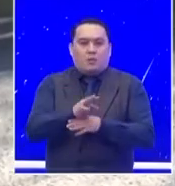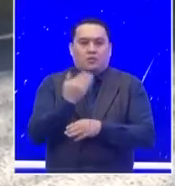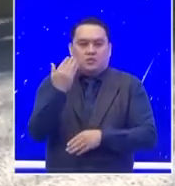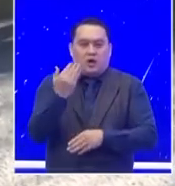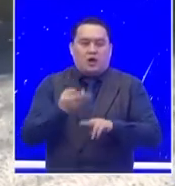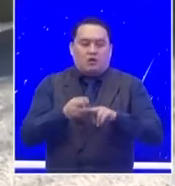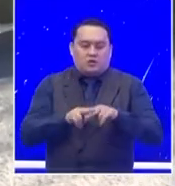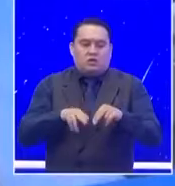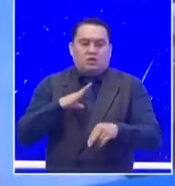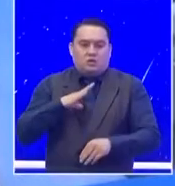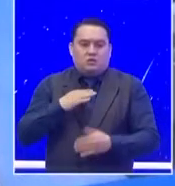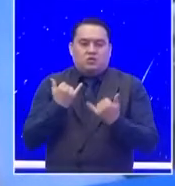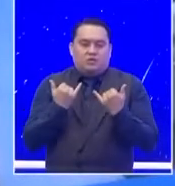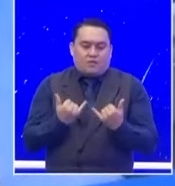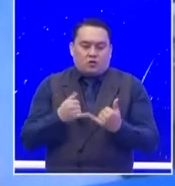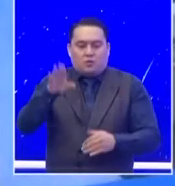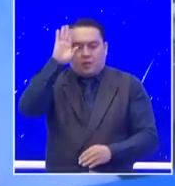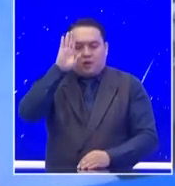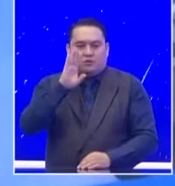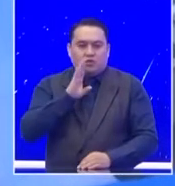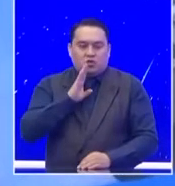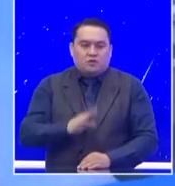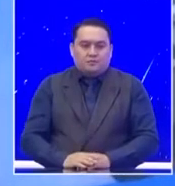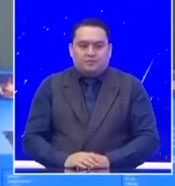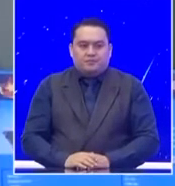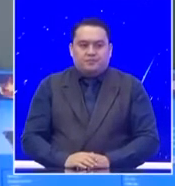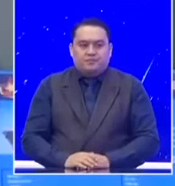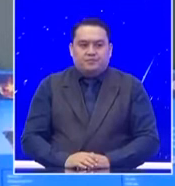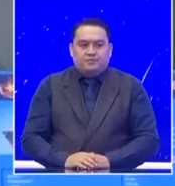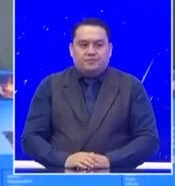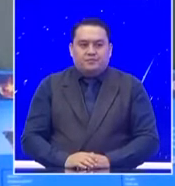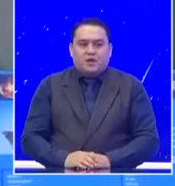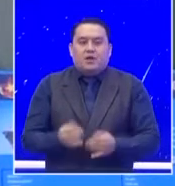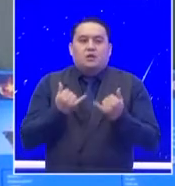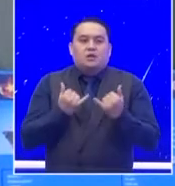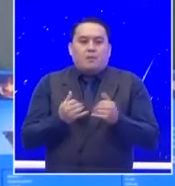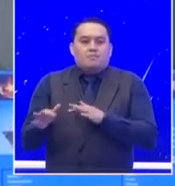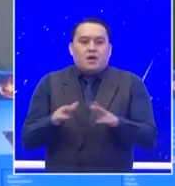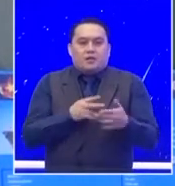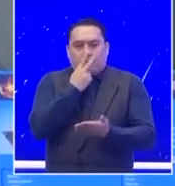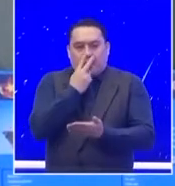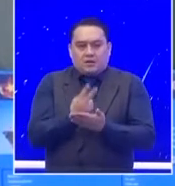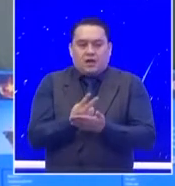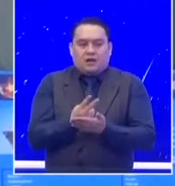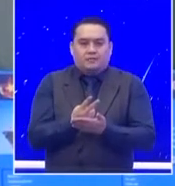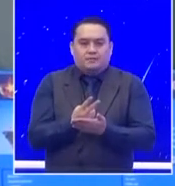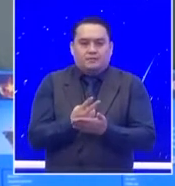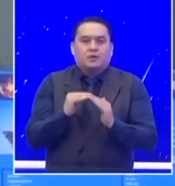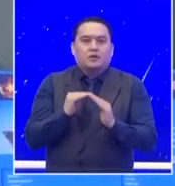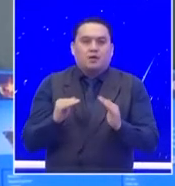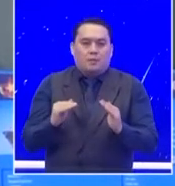обеспечивать уже они, сегодняшние мальчишки и девчонки. На данном мероприятии мы показали